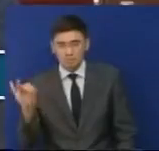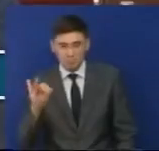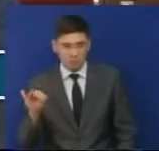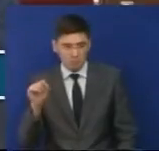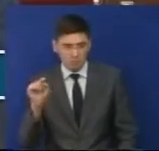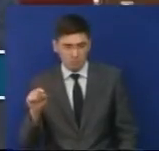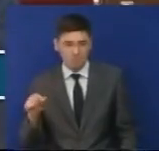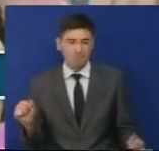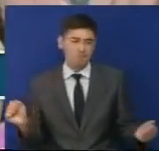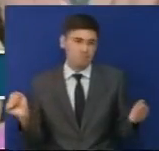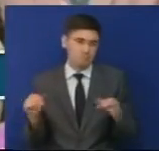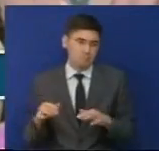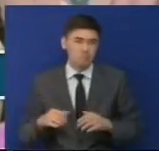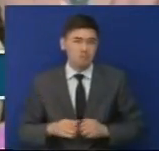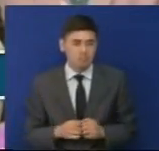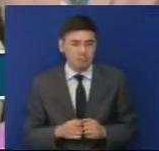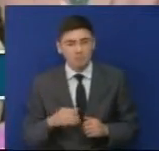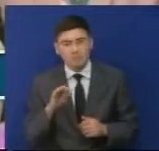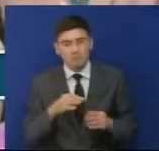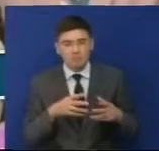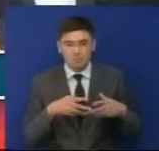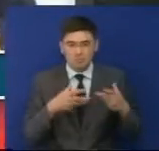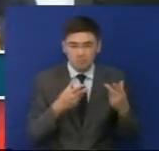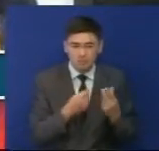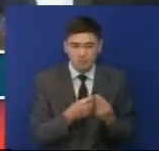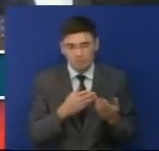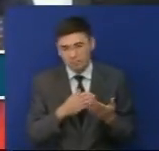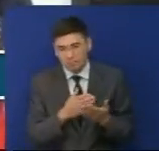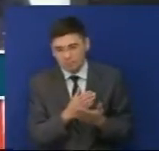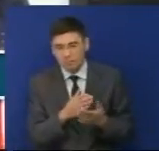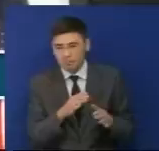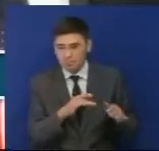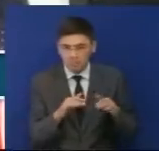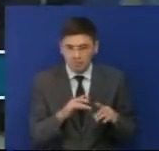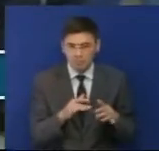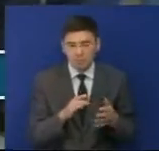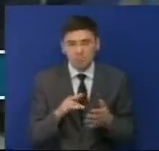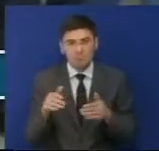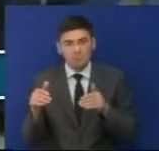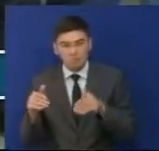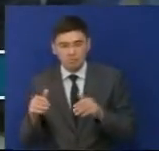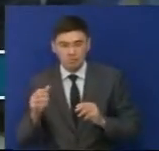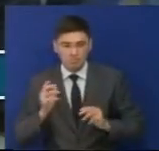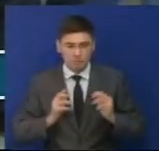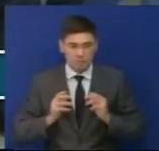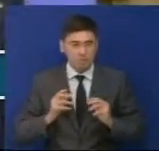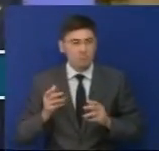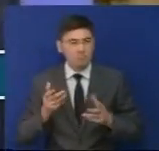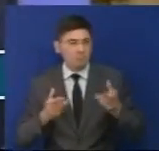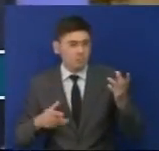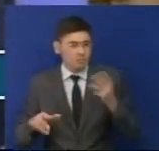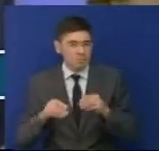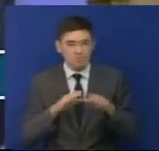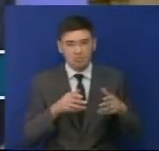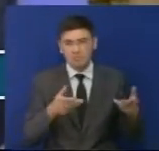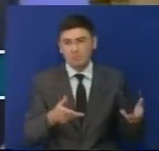алынған болатын. Оған қаламызда отбасы саясатын іске асыру бағытында жұмыс істейтін ұйым өкілдері мен колледж студенттері шақырылды. Мұндағы